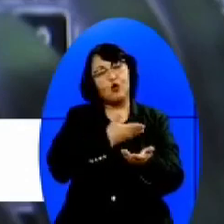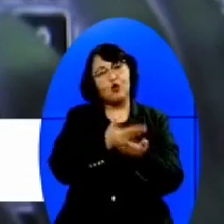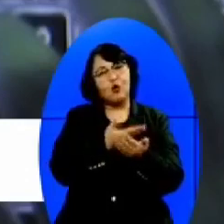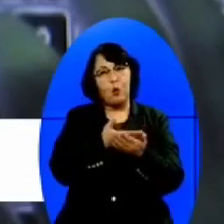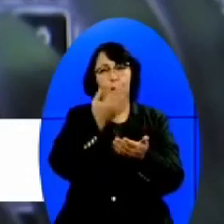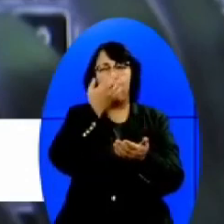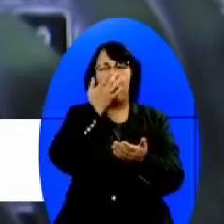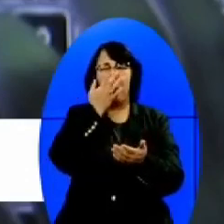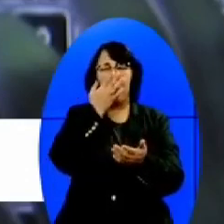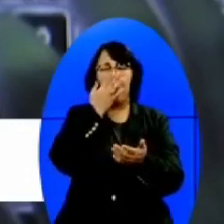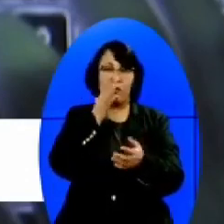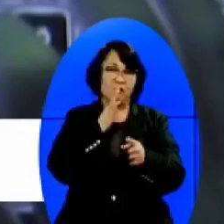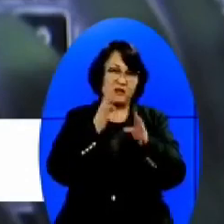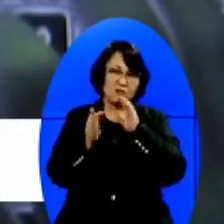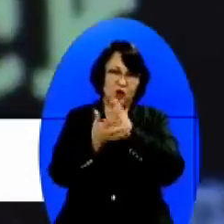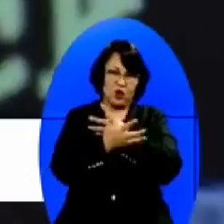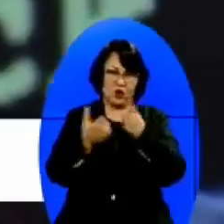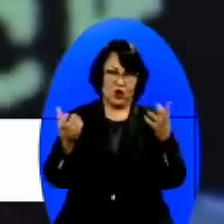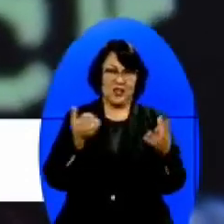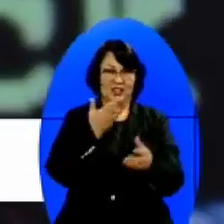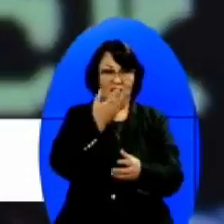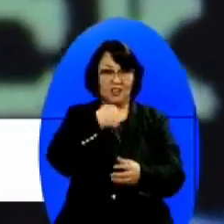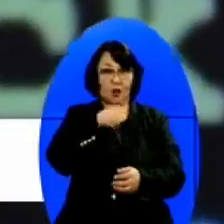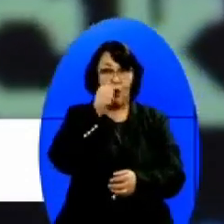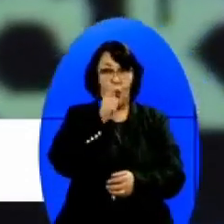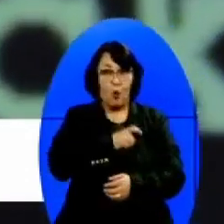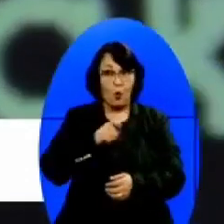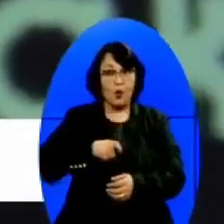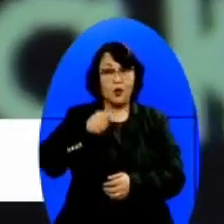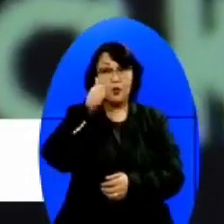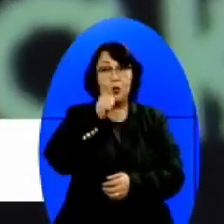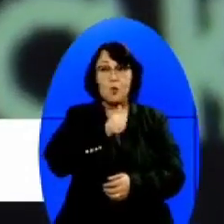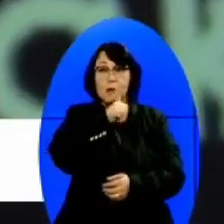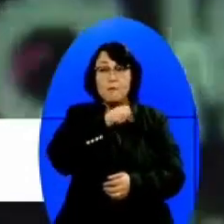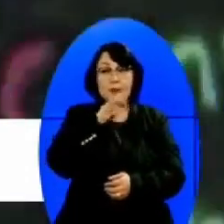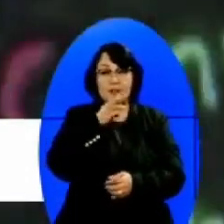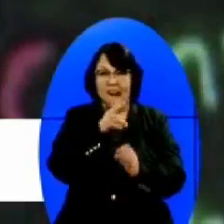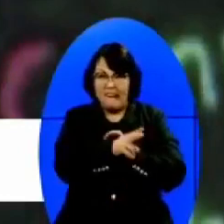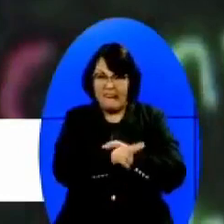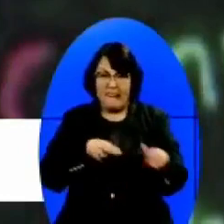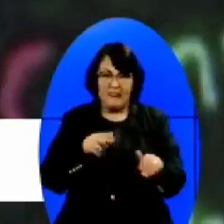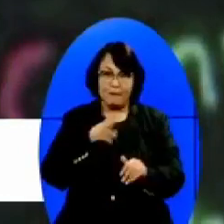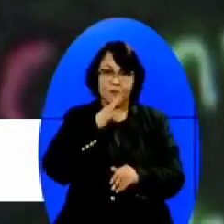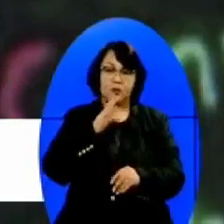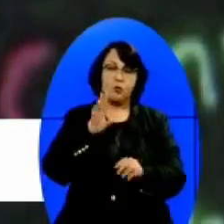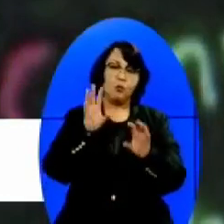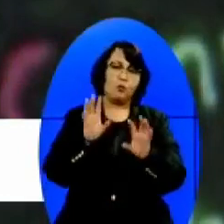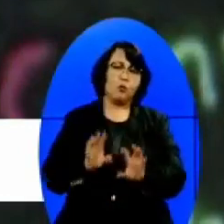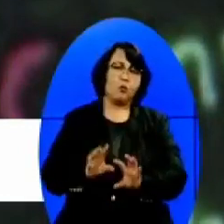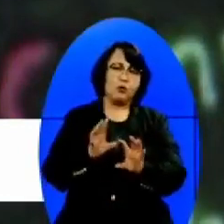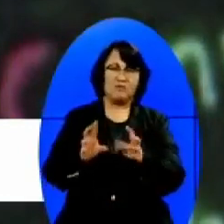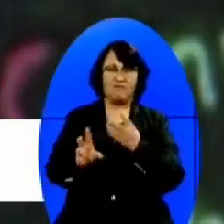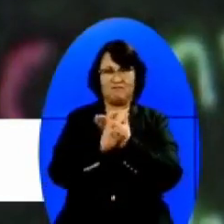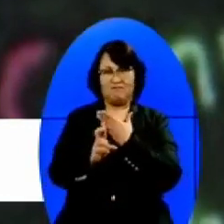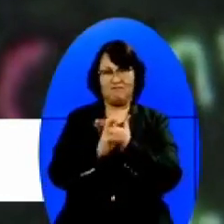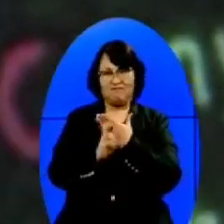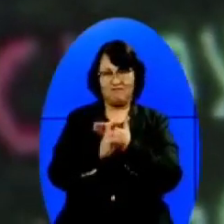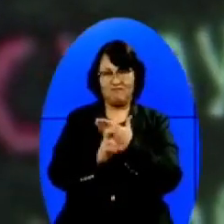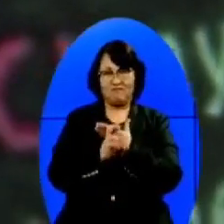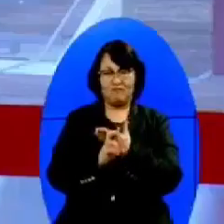хэрэг үйлдэг этгээдүүд таны хувийн нууц мэдээллийг авч ашиглахаар хүлээж байдгаа гэдгийг их сурвалжууд анхааруулж ирсэн юм а.